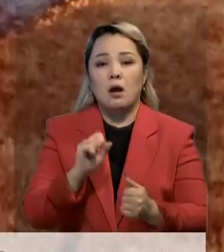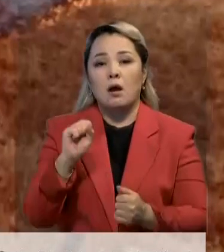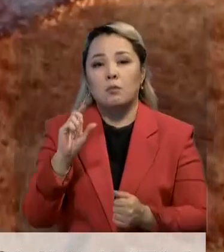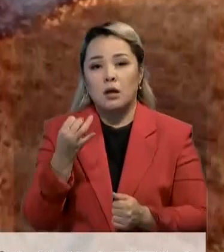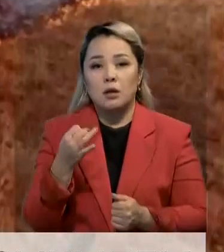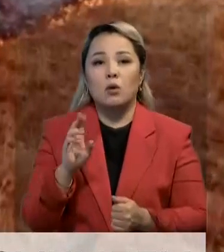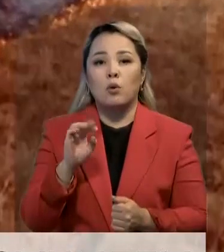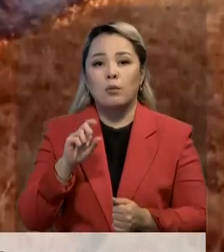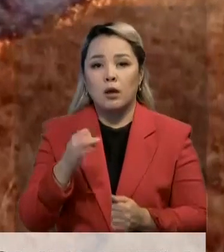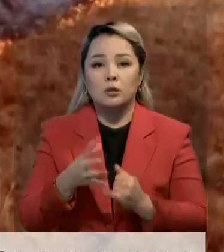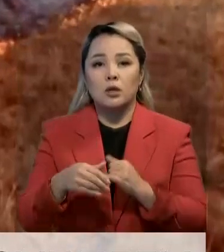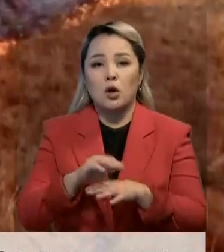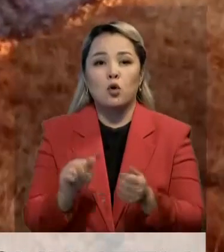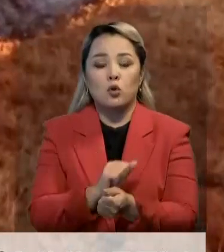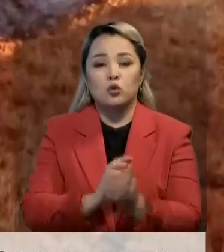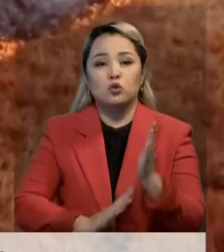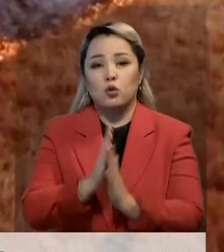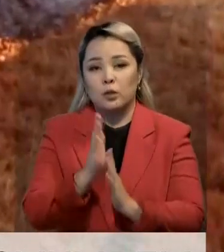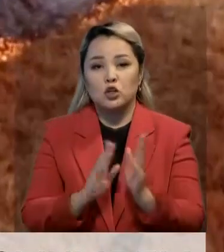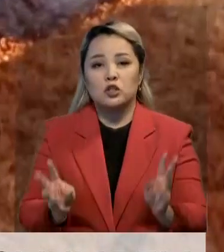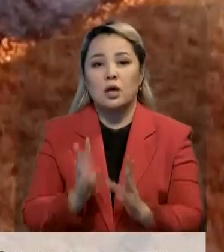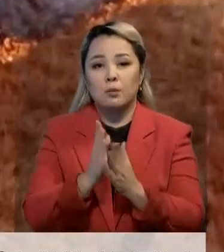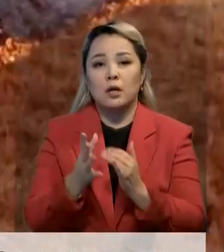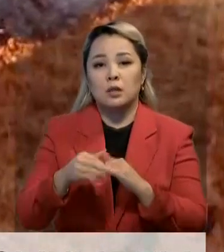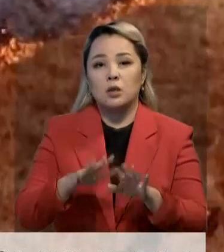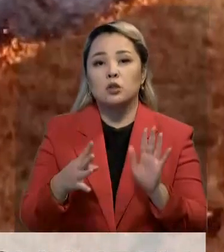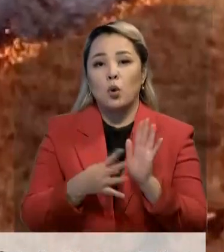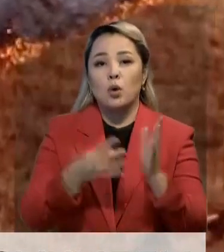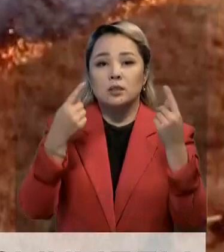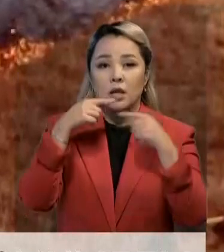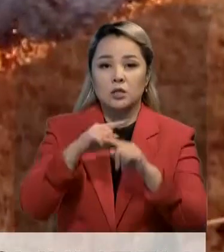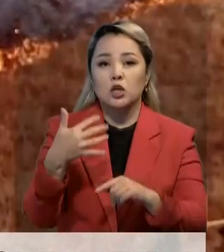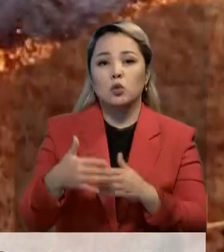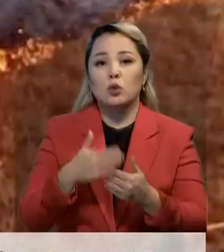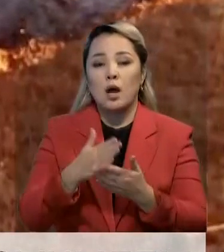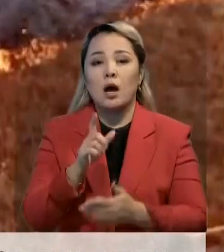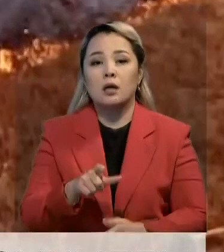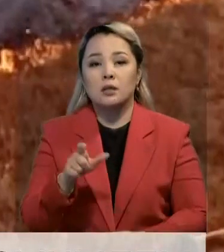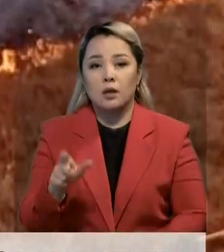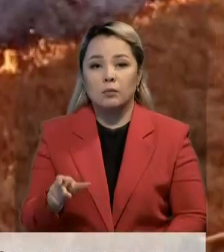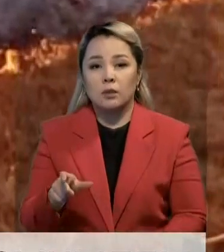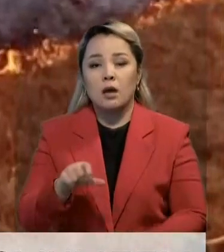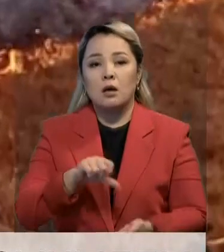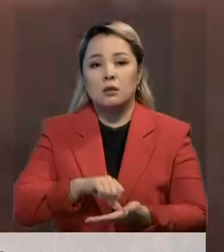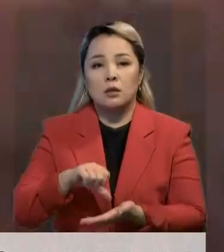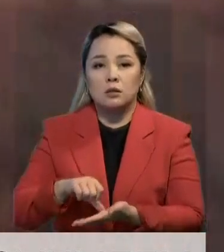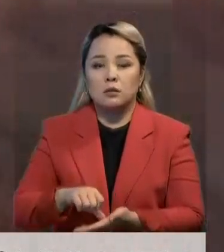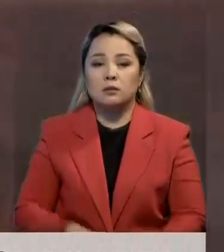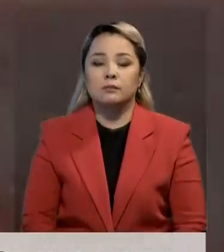ауданы Көкбай ауылында құрғақ шөп жанған. Тілсіз жаумен күреске 9 техника, 50-ге жуық адам атсалысты.